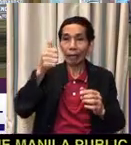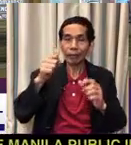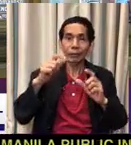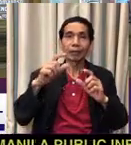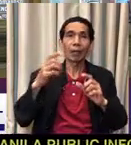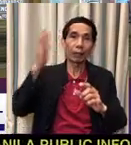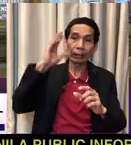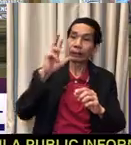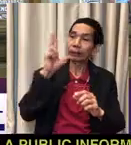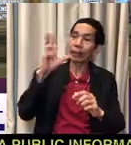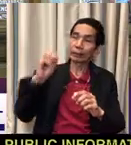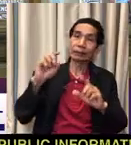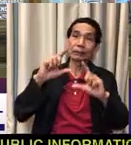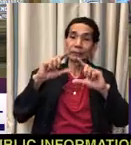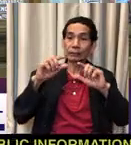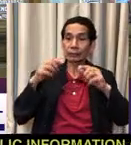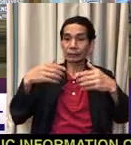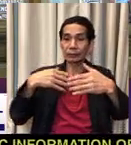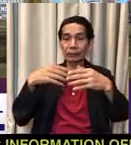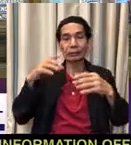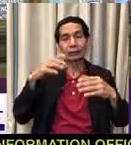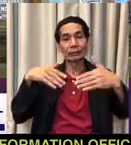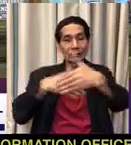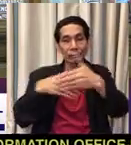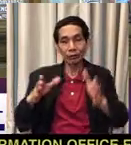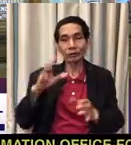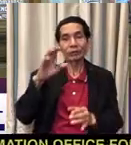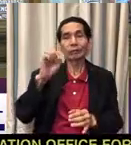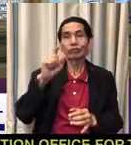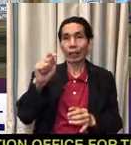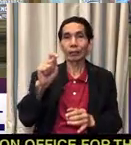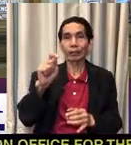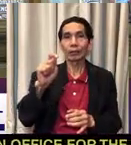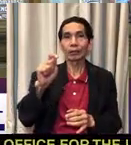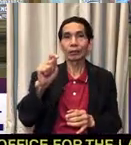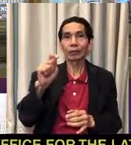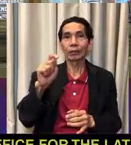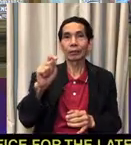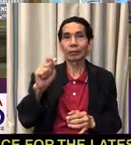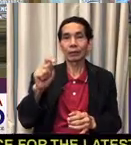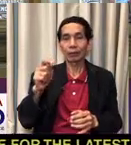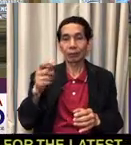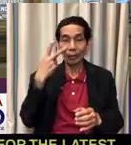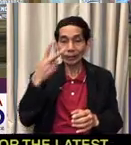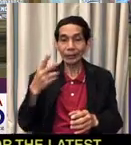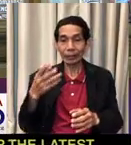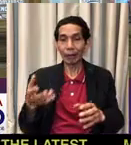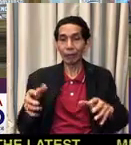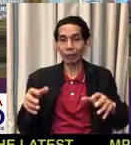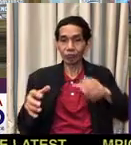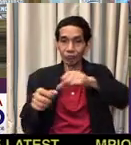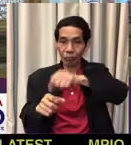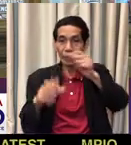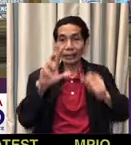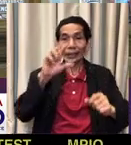Noong nakaraang 30, maigit, ano? Ngayon, 10 set. Na yan yung basuran yan.